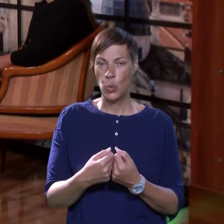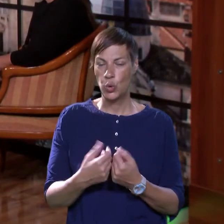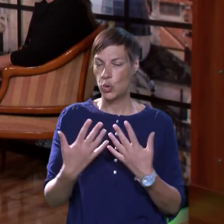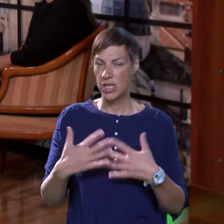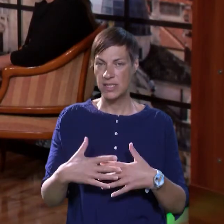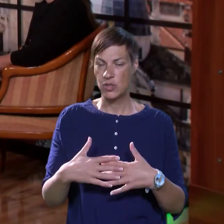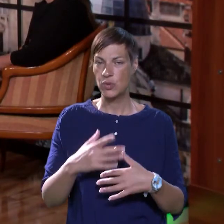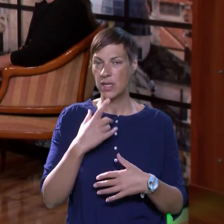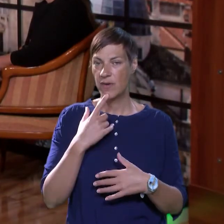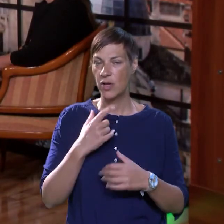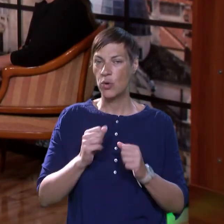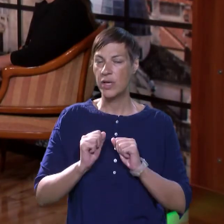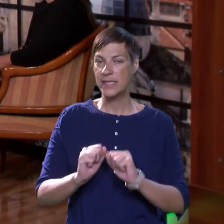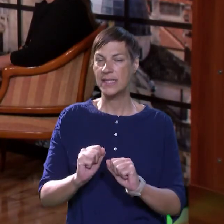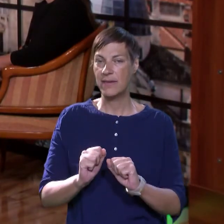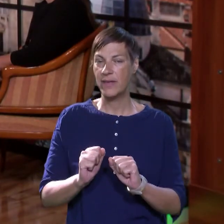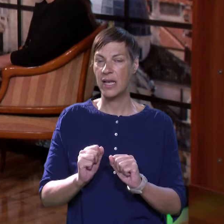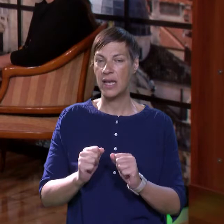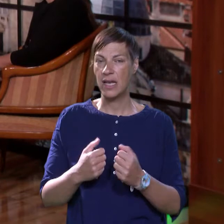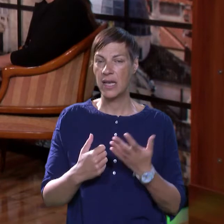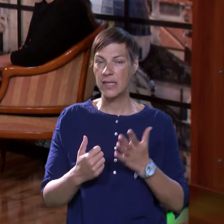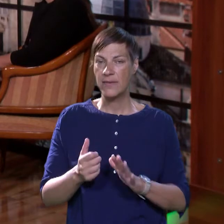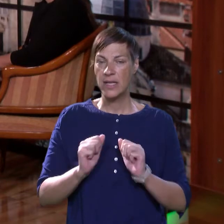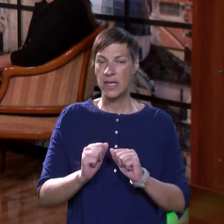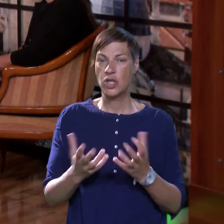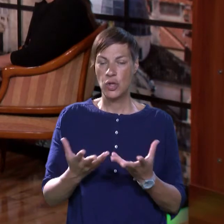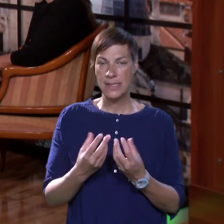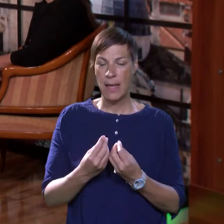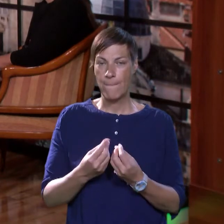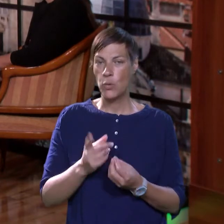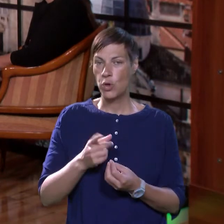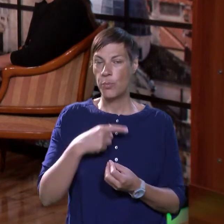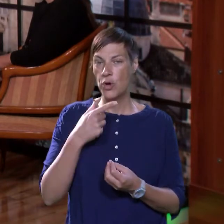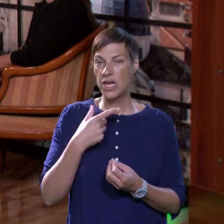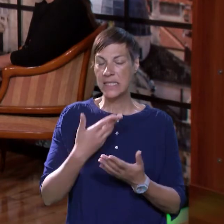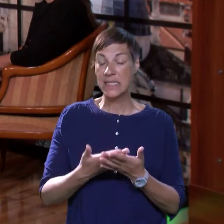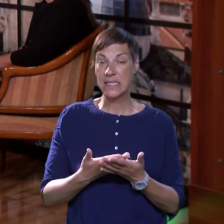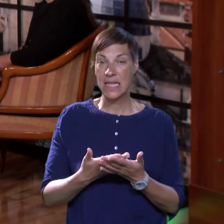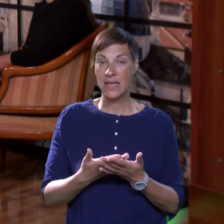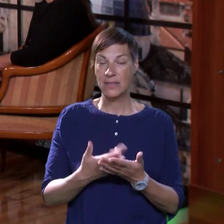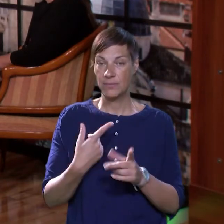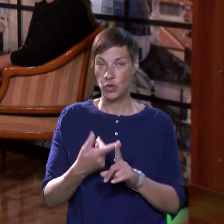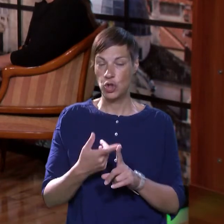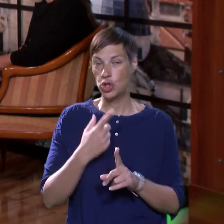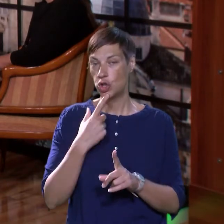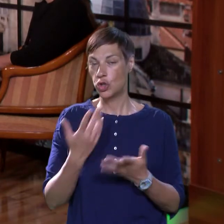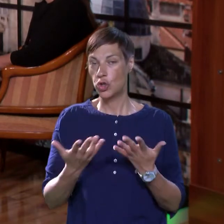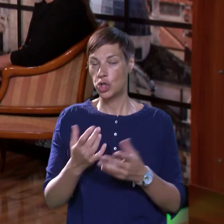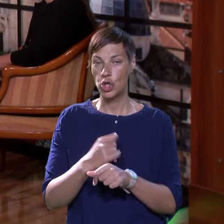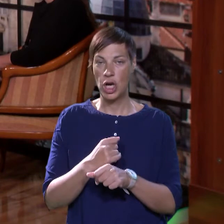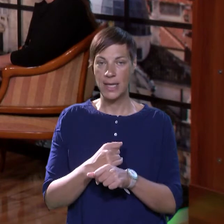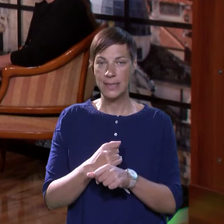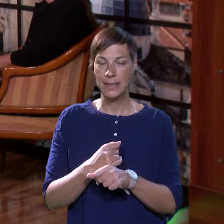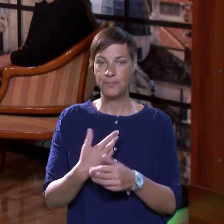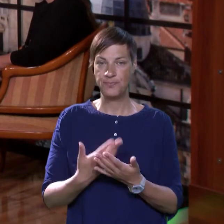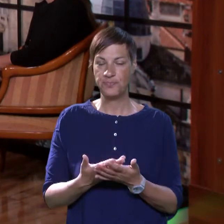dio sustava koji je civilna zaštita i tako dalje. Dakle, tu se jako, jako puno mora znati u stvari točno ko što